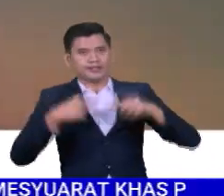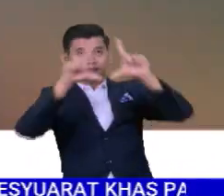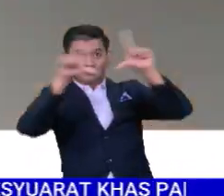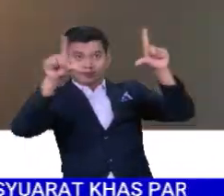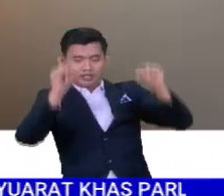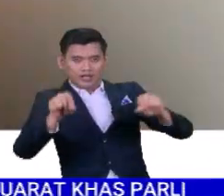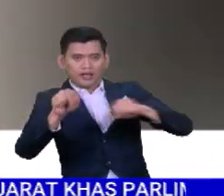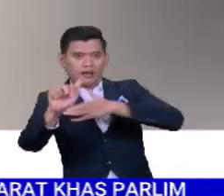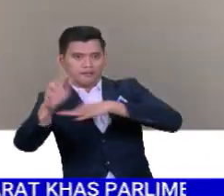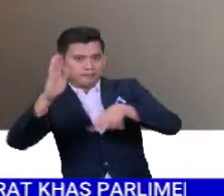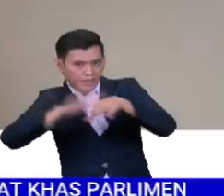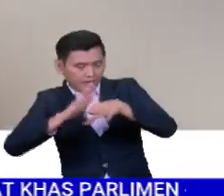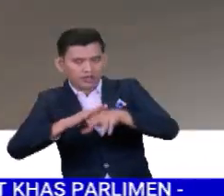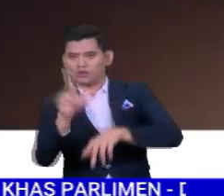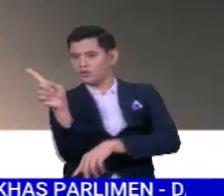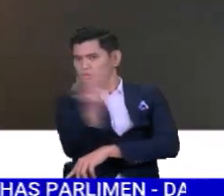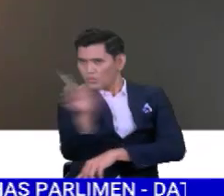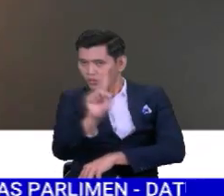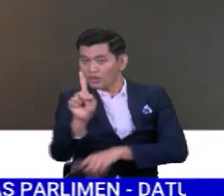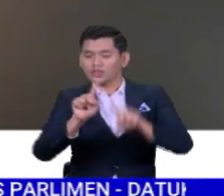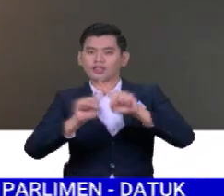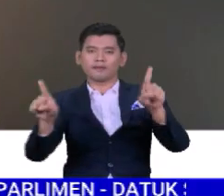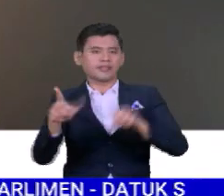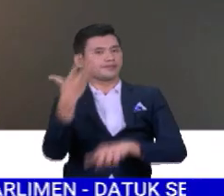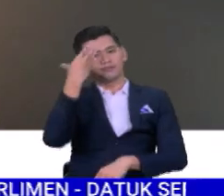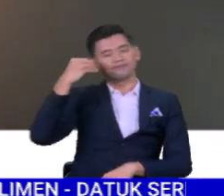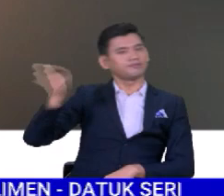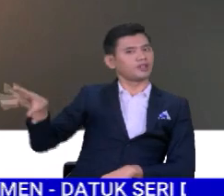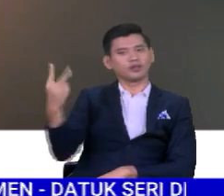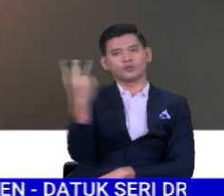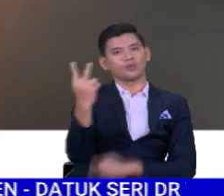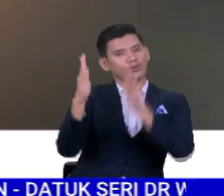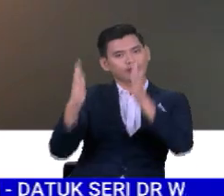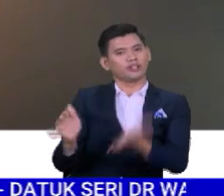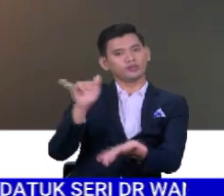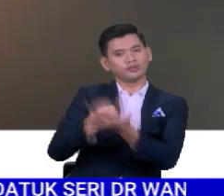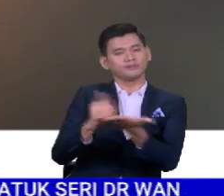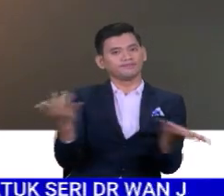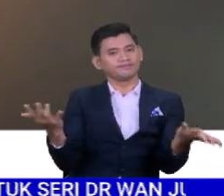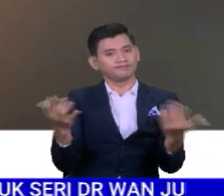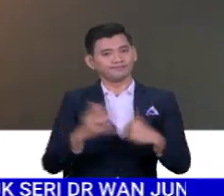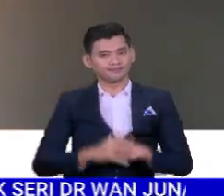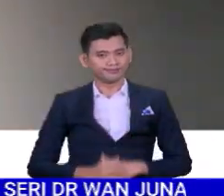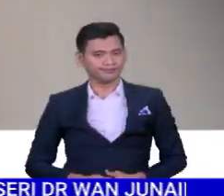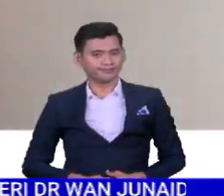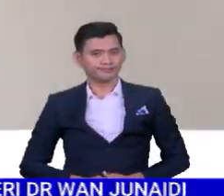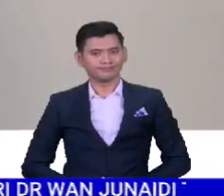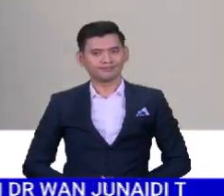pengunjung melepasi pagar pembatas, namun tidak diendahkan kedua-dua mereka.